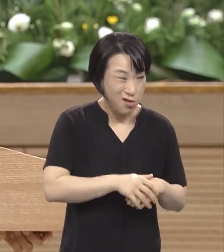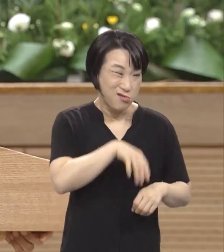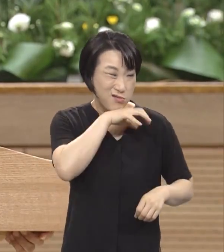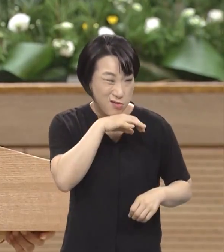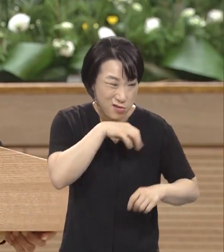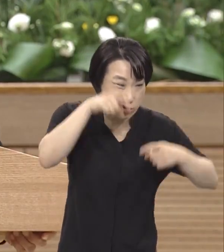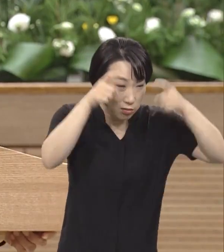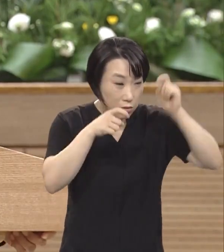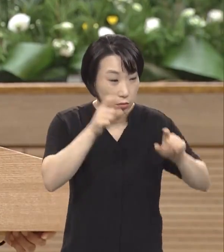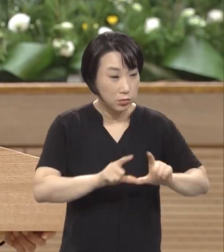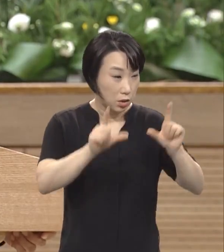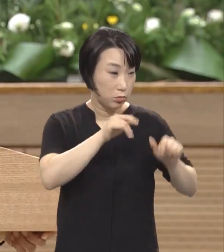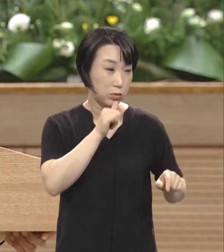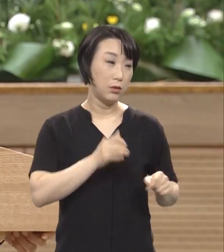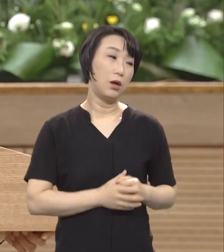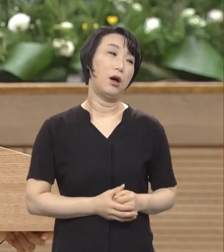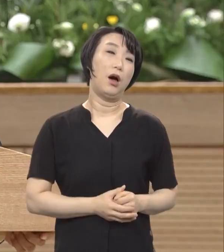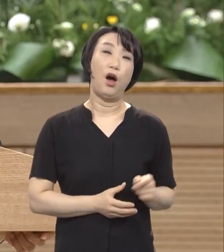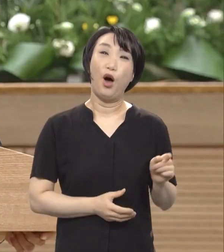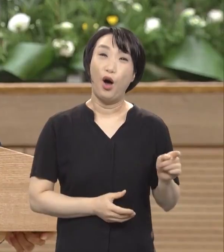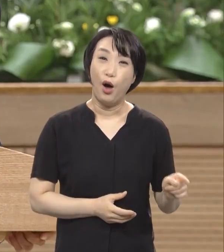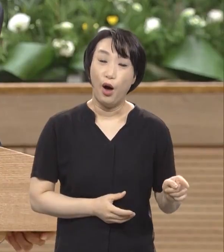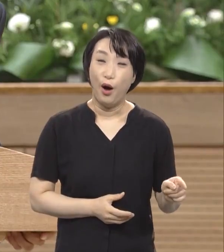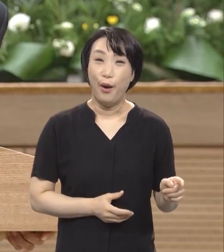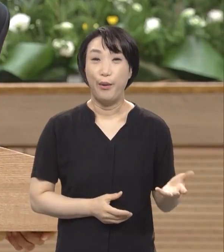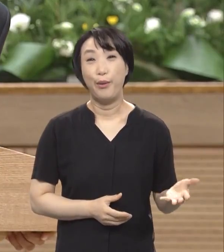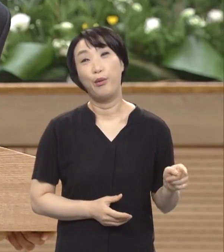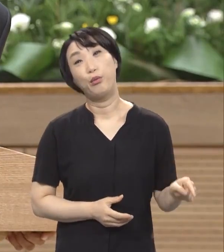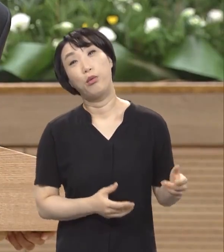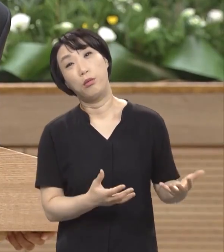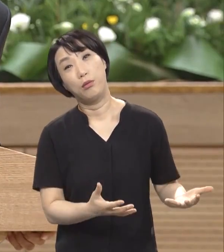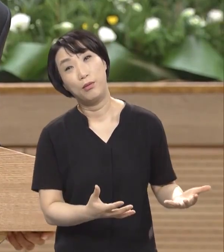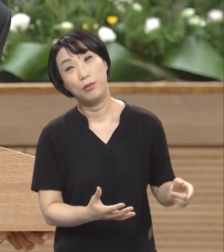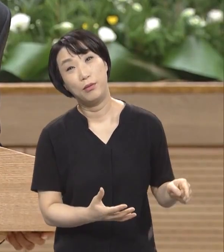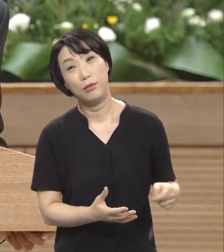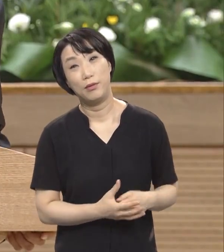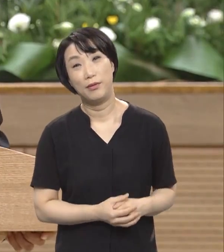살고, 이런 사람 못 두고.